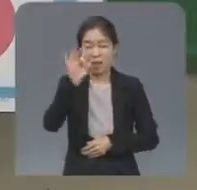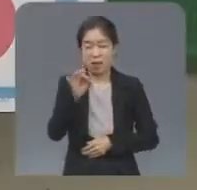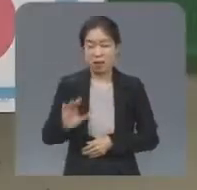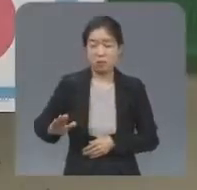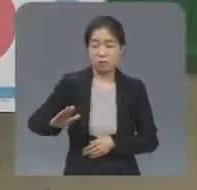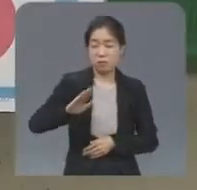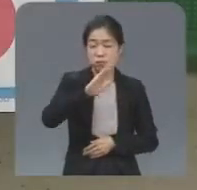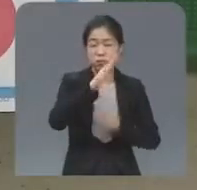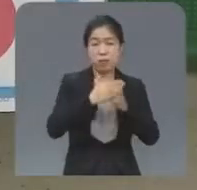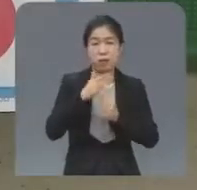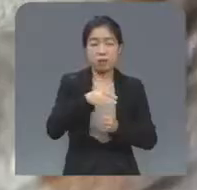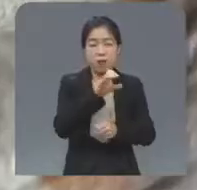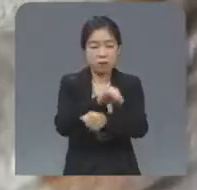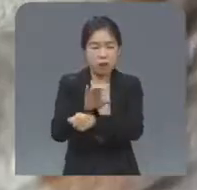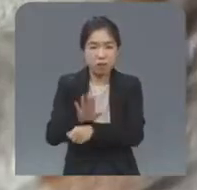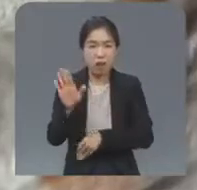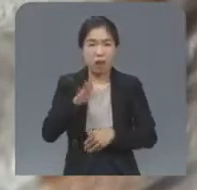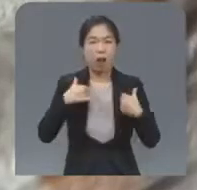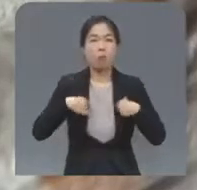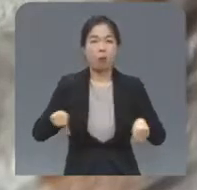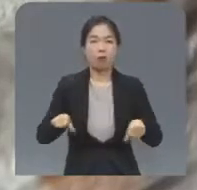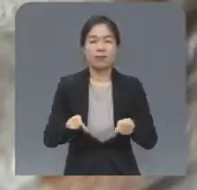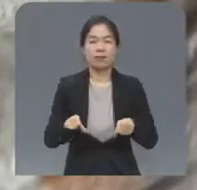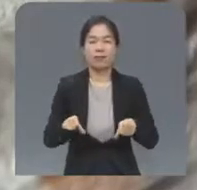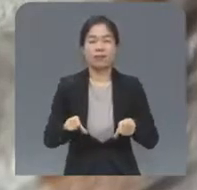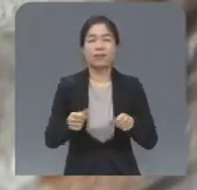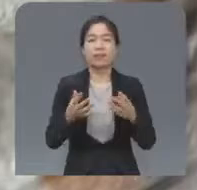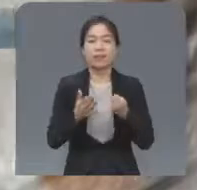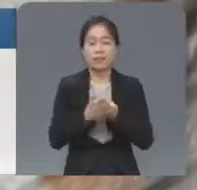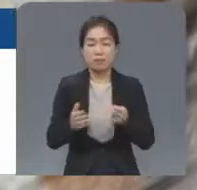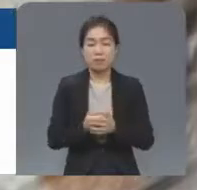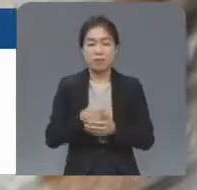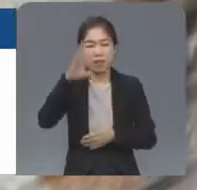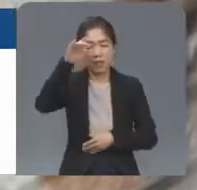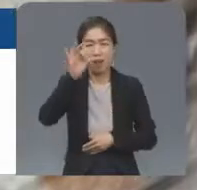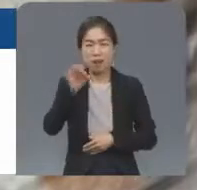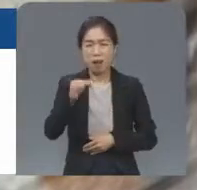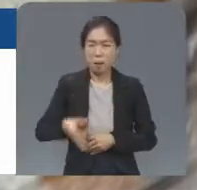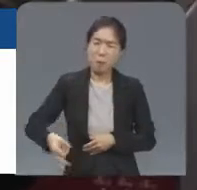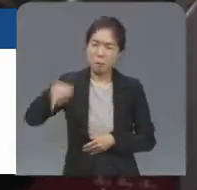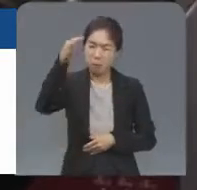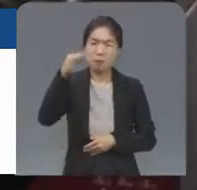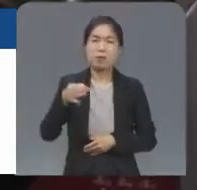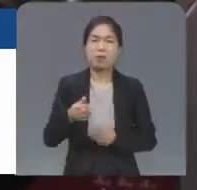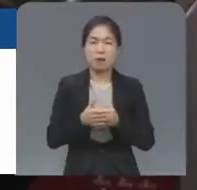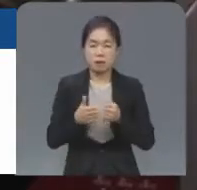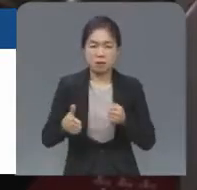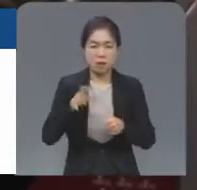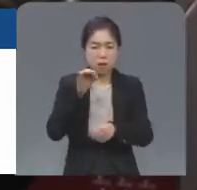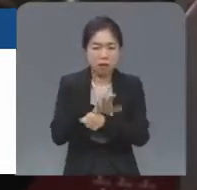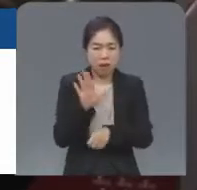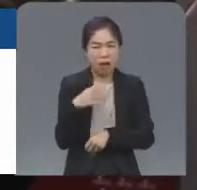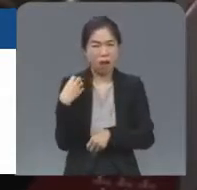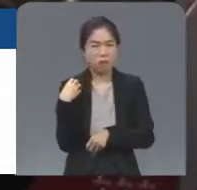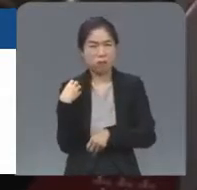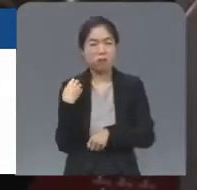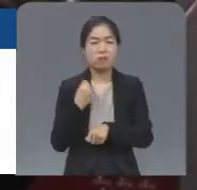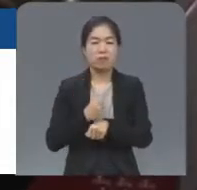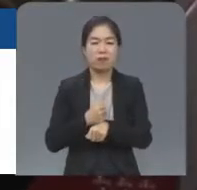고공행진하면서 찾는 사람들이 줄었기 때문입니다. 계란값이 너무 많이 올라가지고 좀 사기가